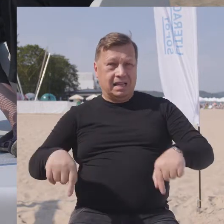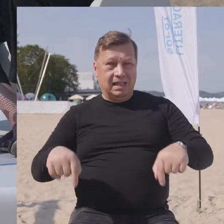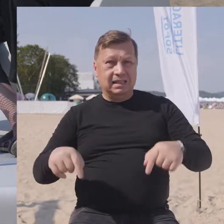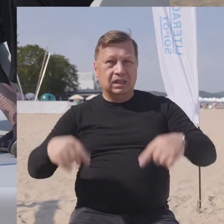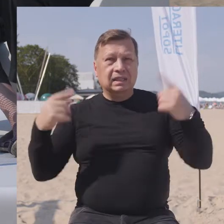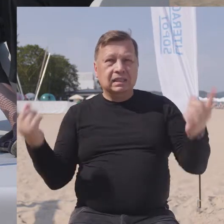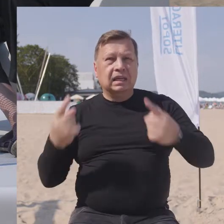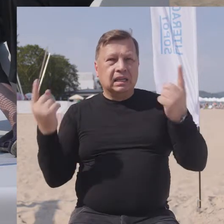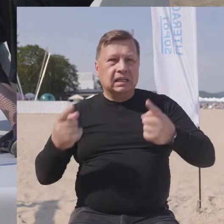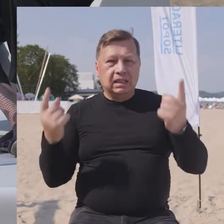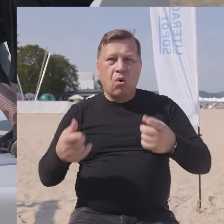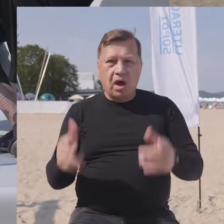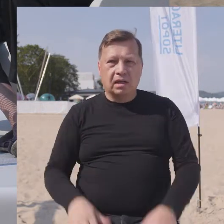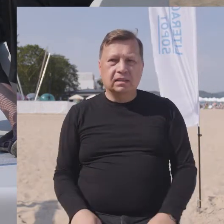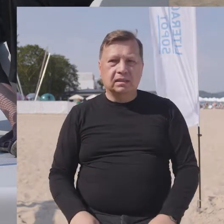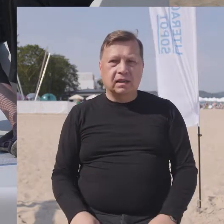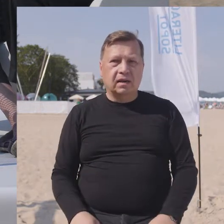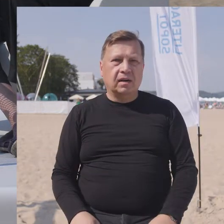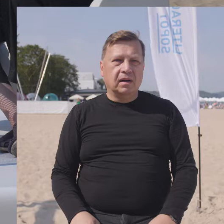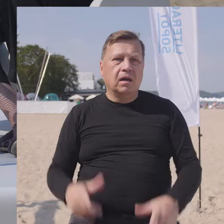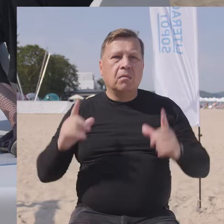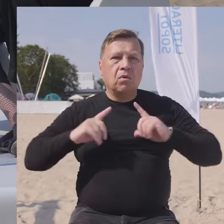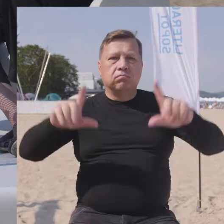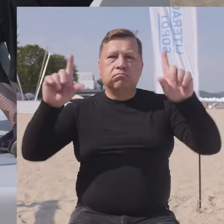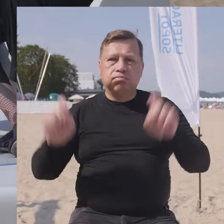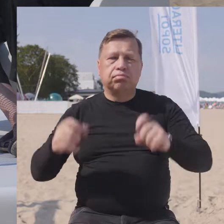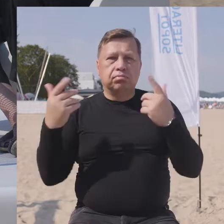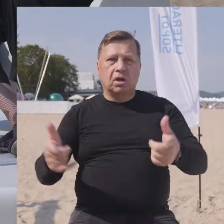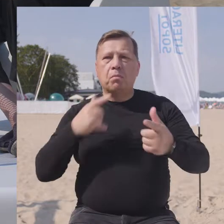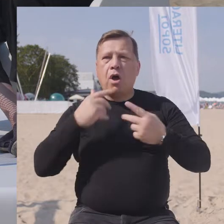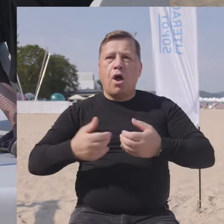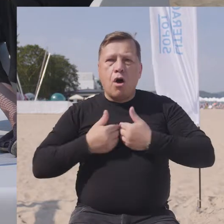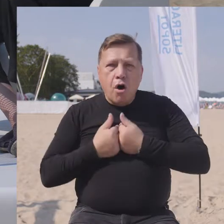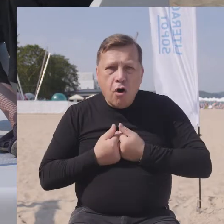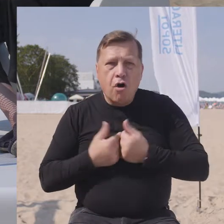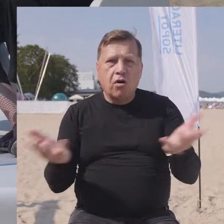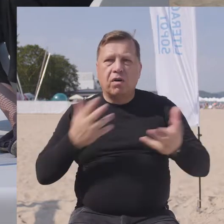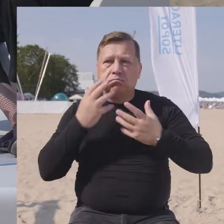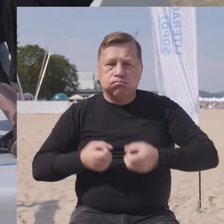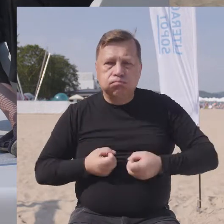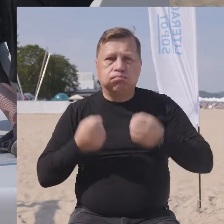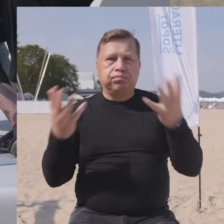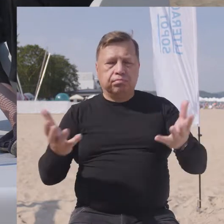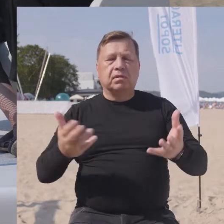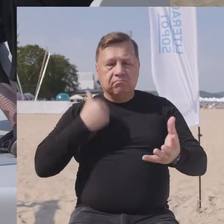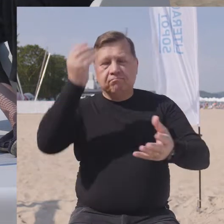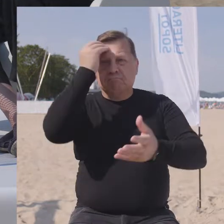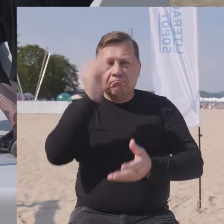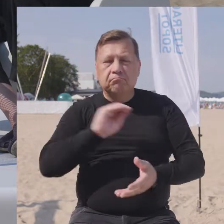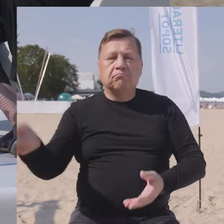ile ten rodzaj przyciągania rozpoczął się w momencie, kiedy ty otwarcie dokonałaś coming outu i po prostu powiedziałaś,